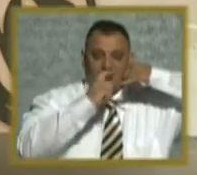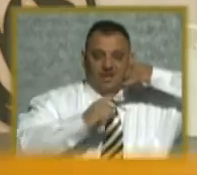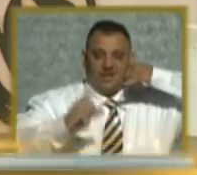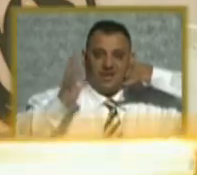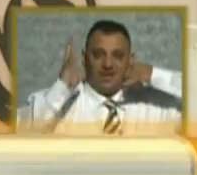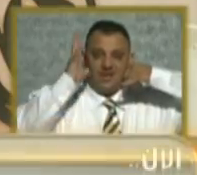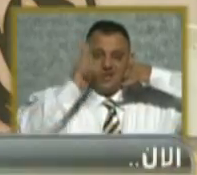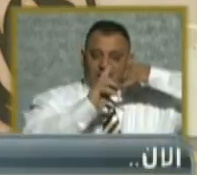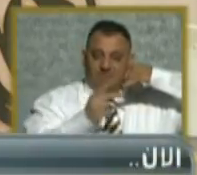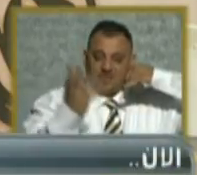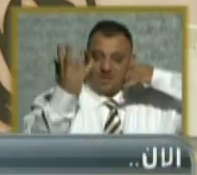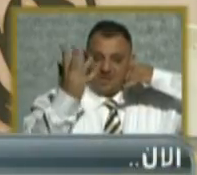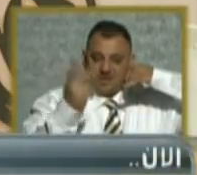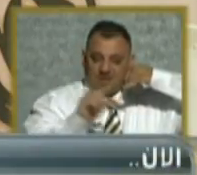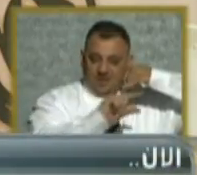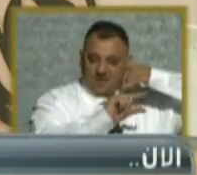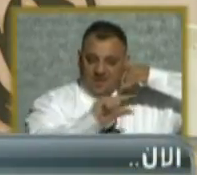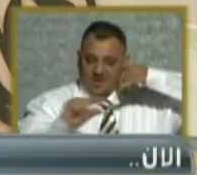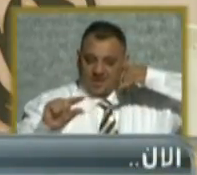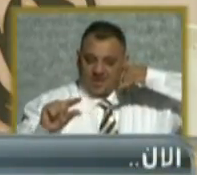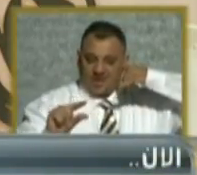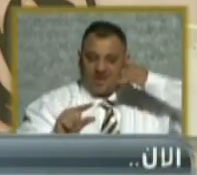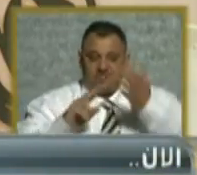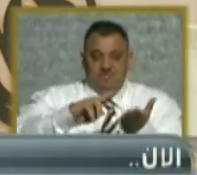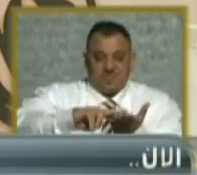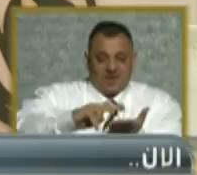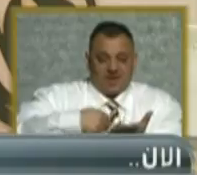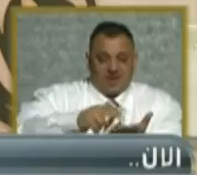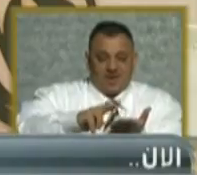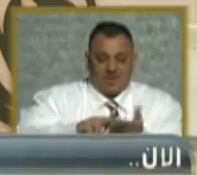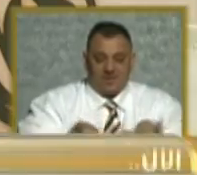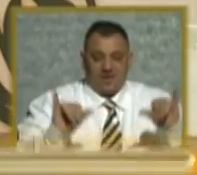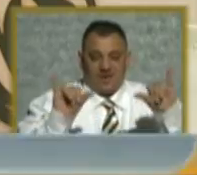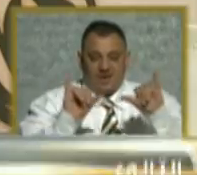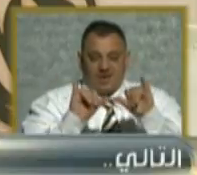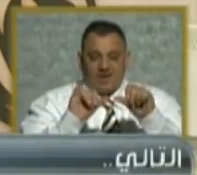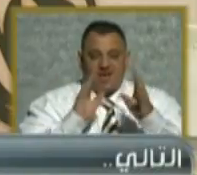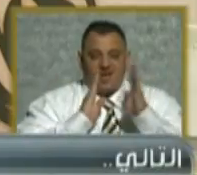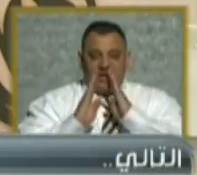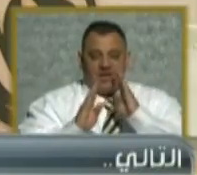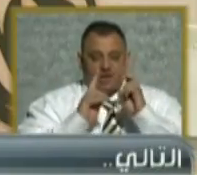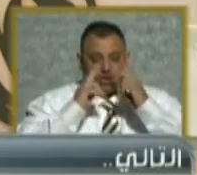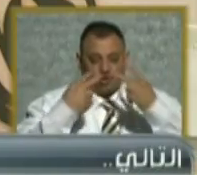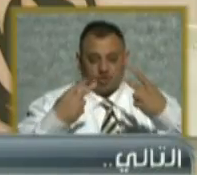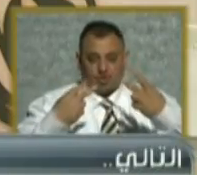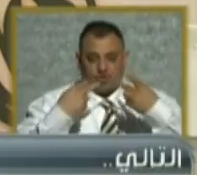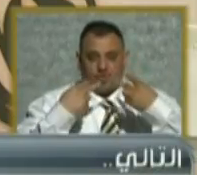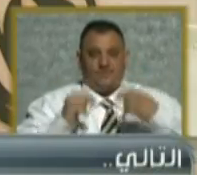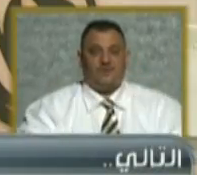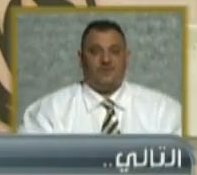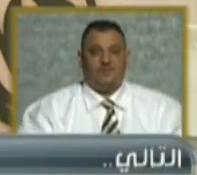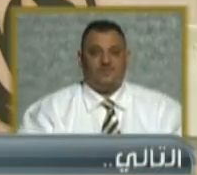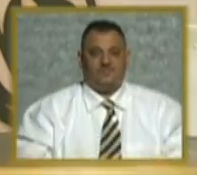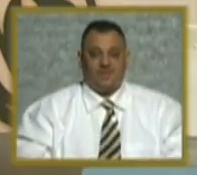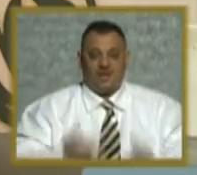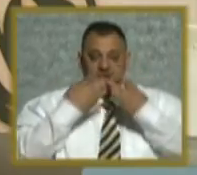واستفساراتكم الدينية والشرعية والاجتماعية على هواتف وعناوين البرنامج كما هو ظاهر ومبين على الشاشة أمامكم الآن.